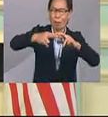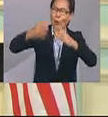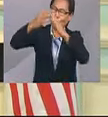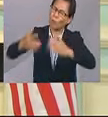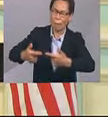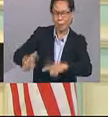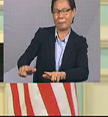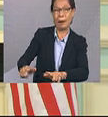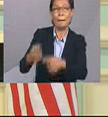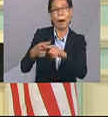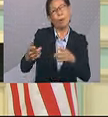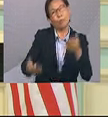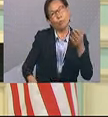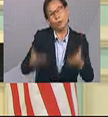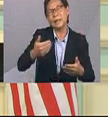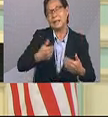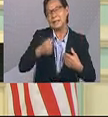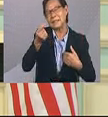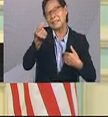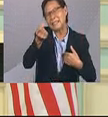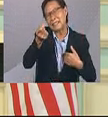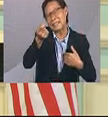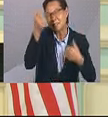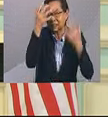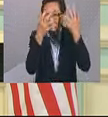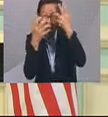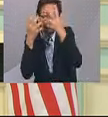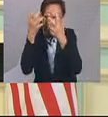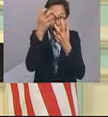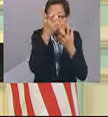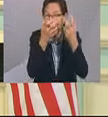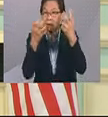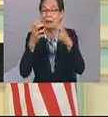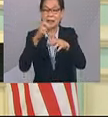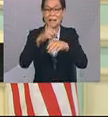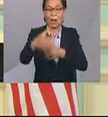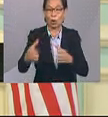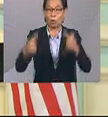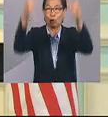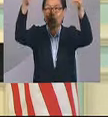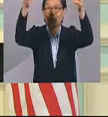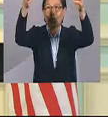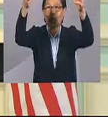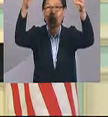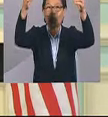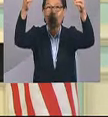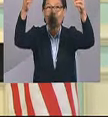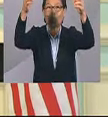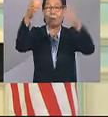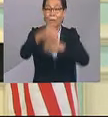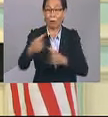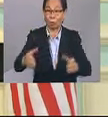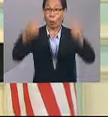dibenarkan. Tetapi mungkin ada sedikit kekeliruan iaitu di kondo berserata ini. Ya,